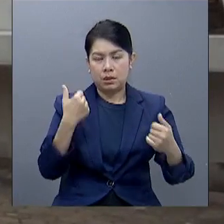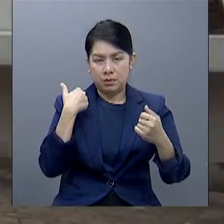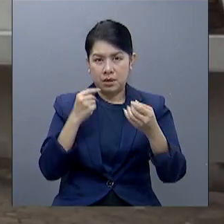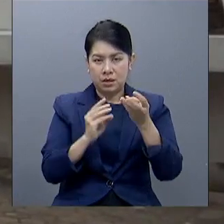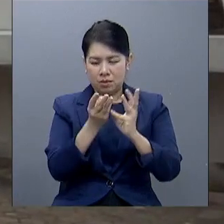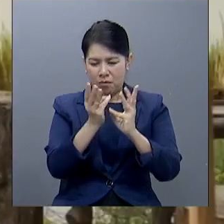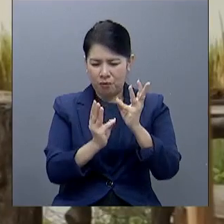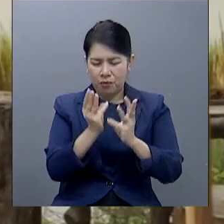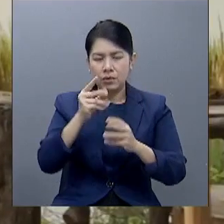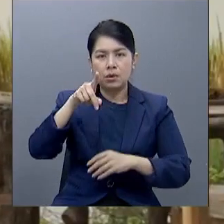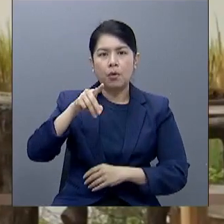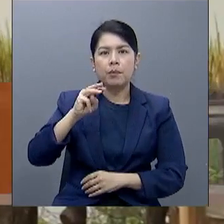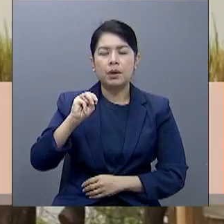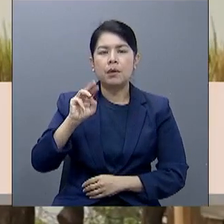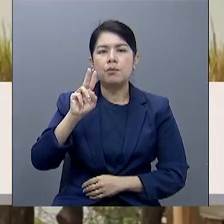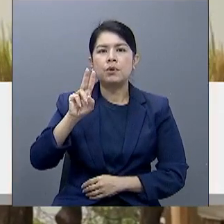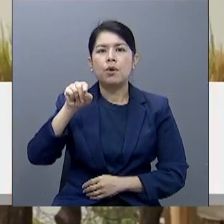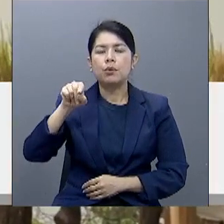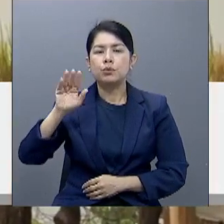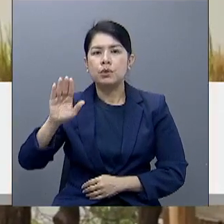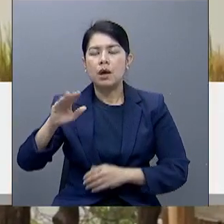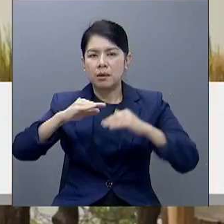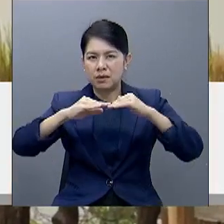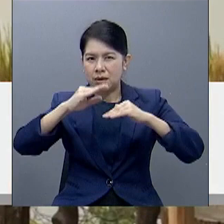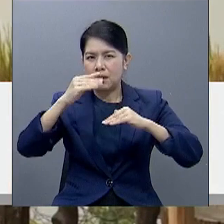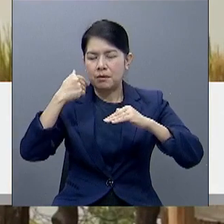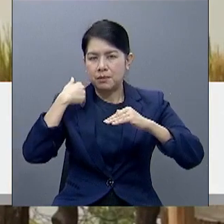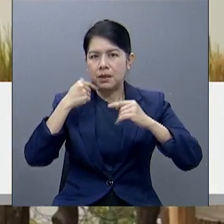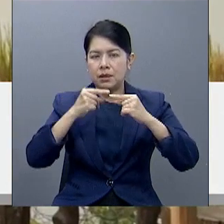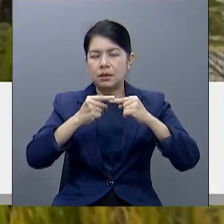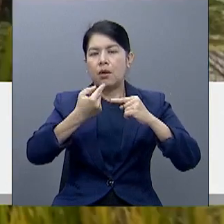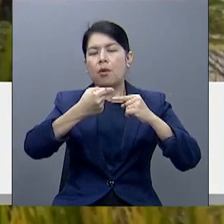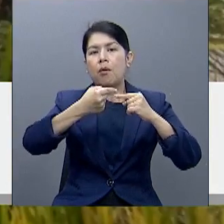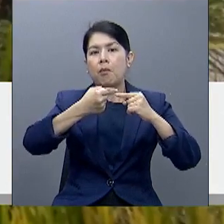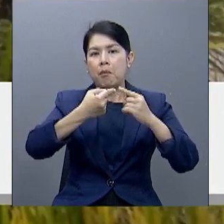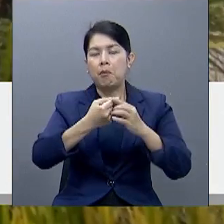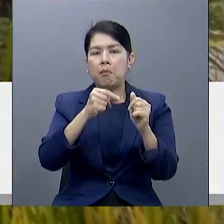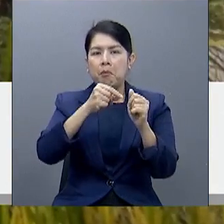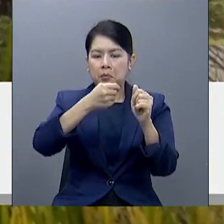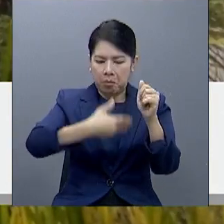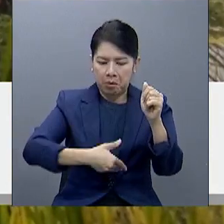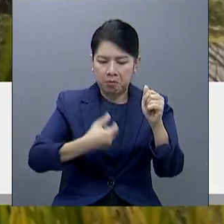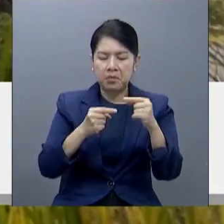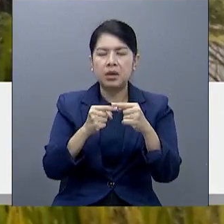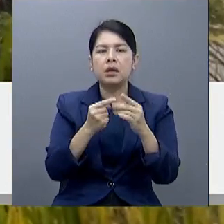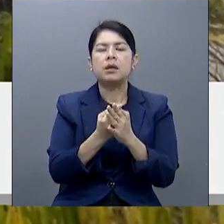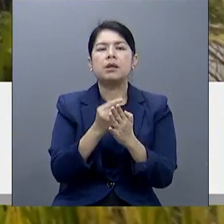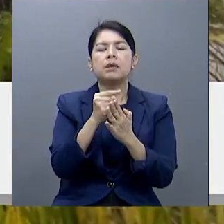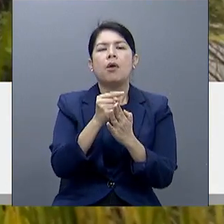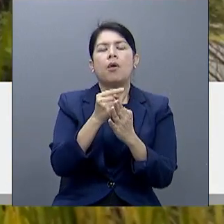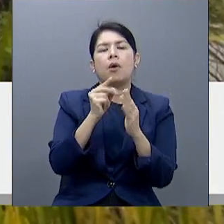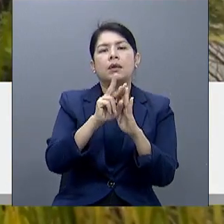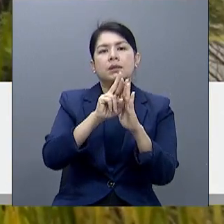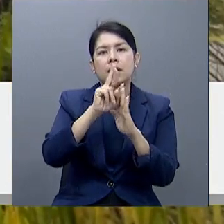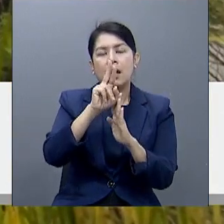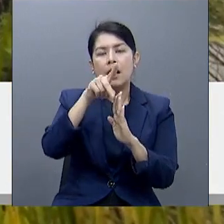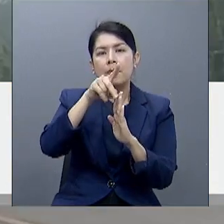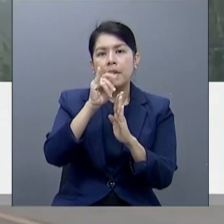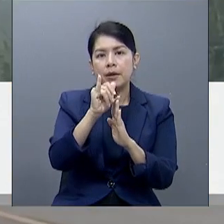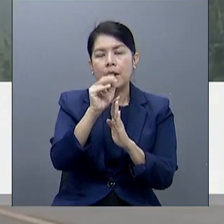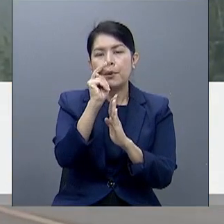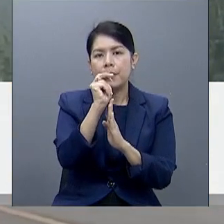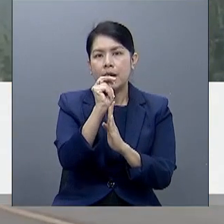2.5เกินค่ามาตรฐาน 14พื้นที่ครับอยู่ในจังหวัดเชียงรายพะเยาน่านลำปางแพร่